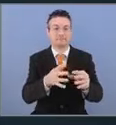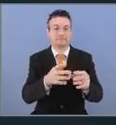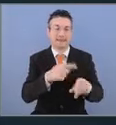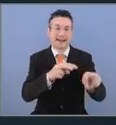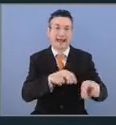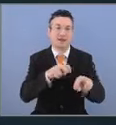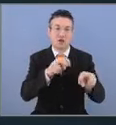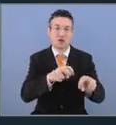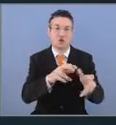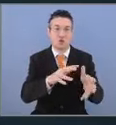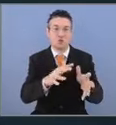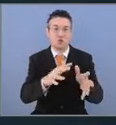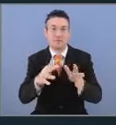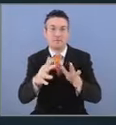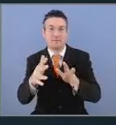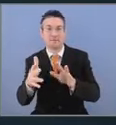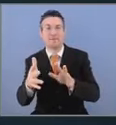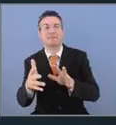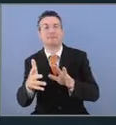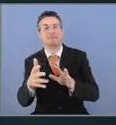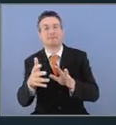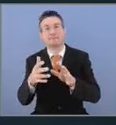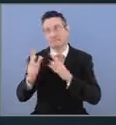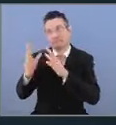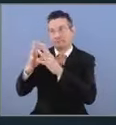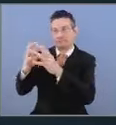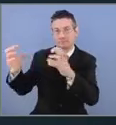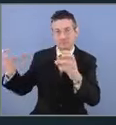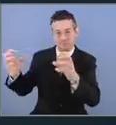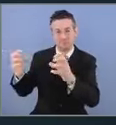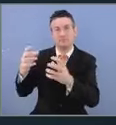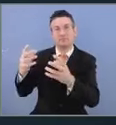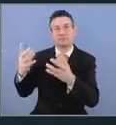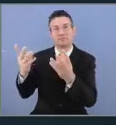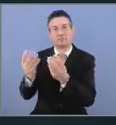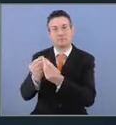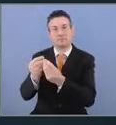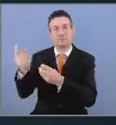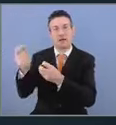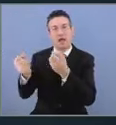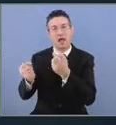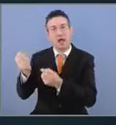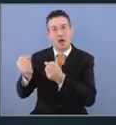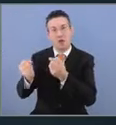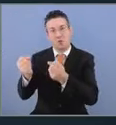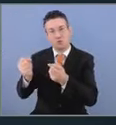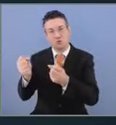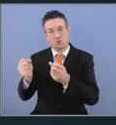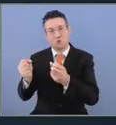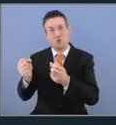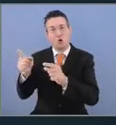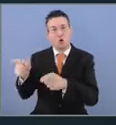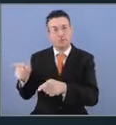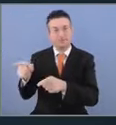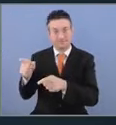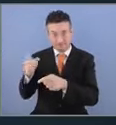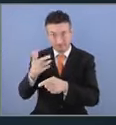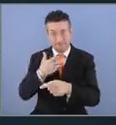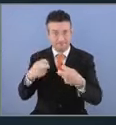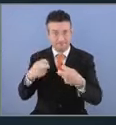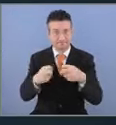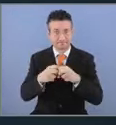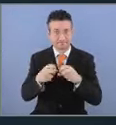comune con l'industria automotive, che affronta molto spesso problemi simili applicati appunto